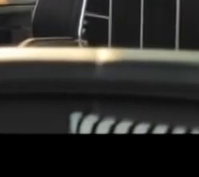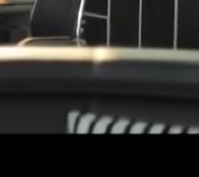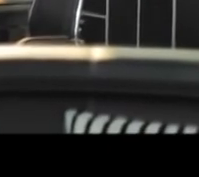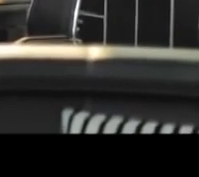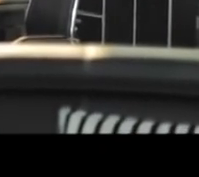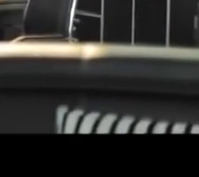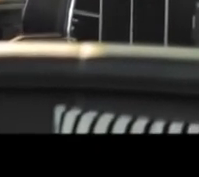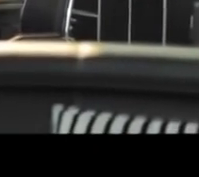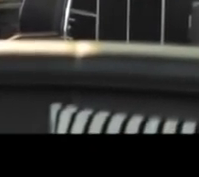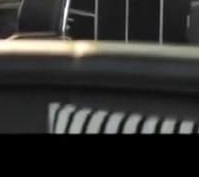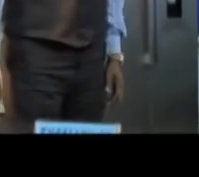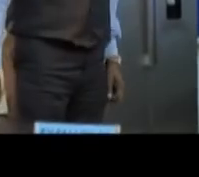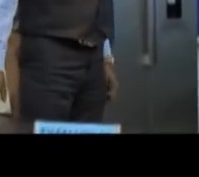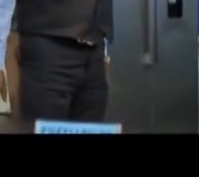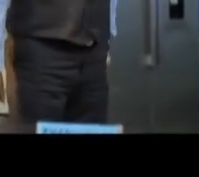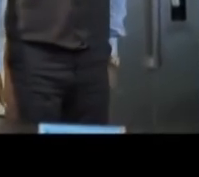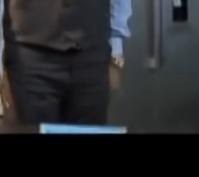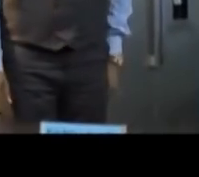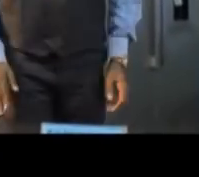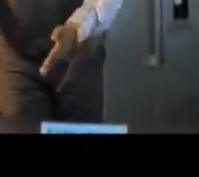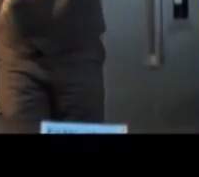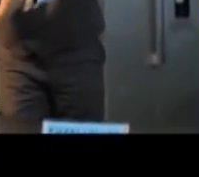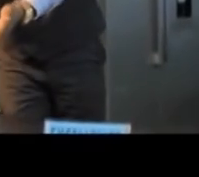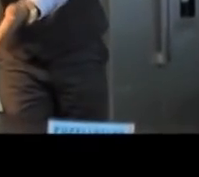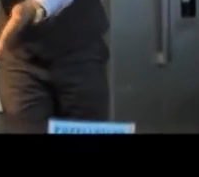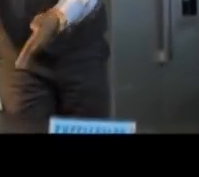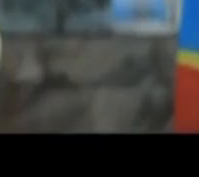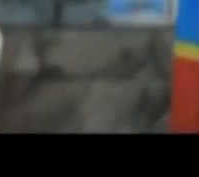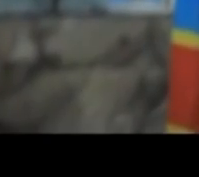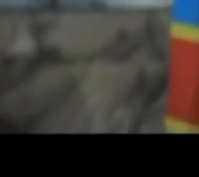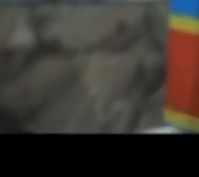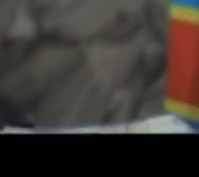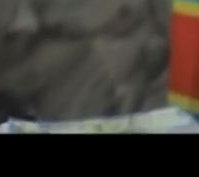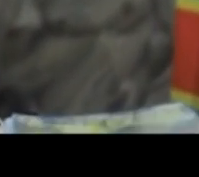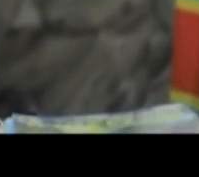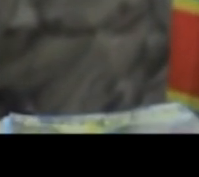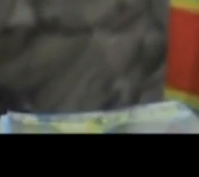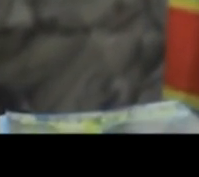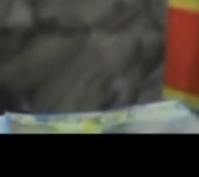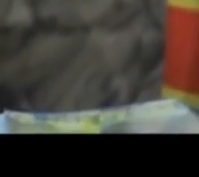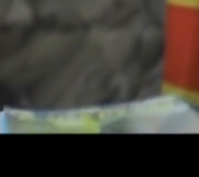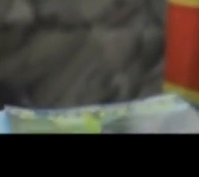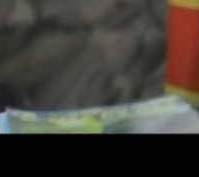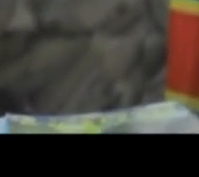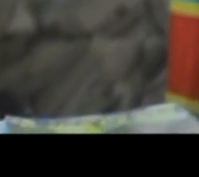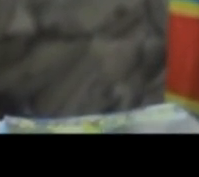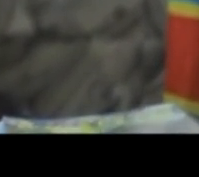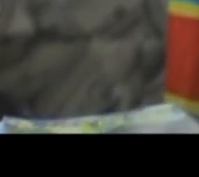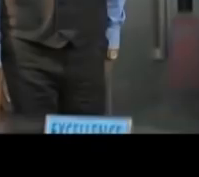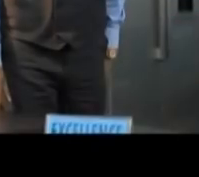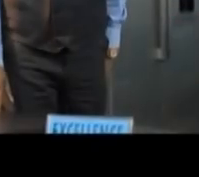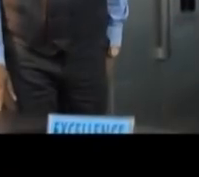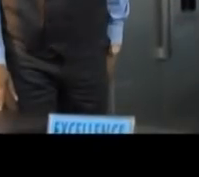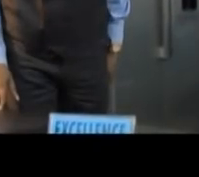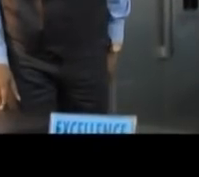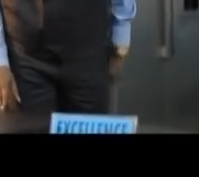Inspection générale des finances. Vous avez compris. Je ne suis pas là. Non, vous êtes là. Non, dis-leur. Et l'excellence est en confinement.